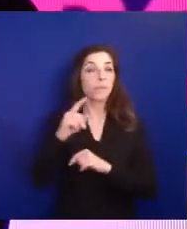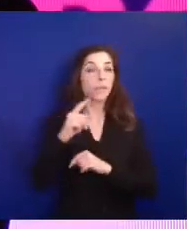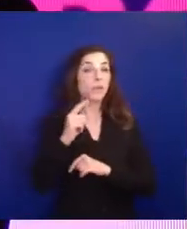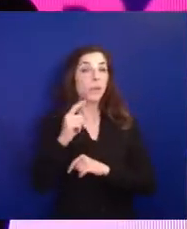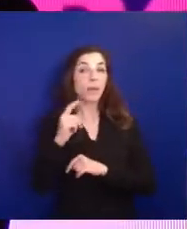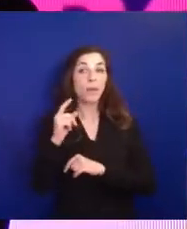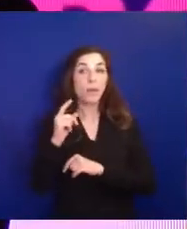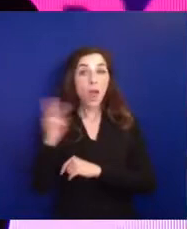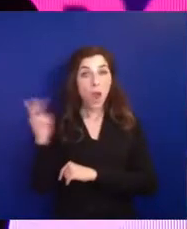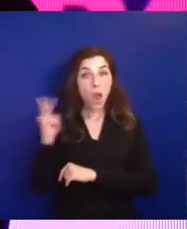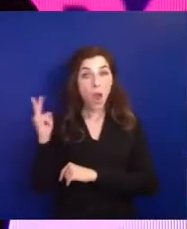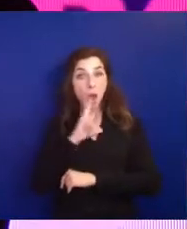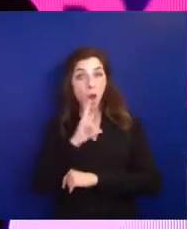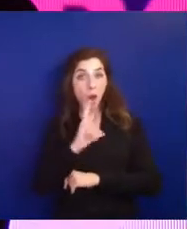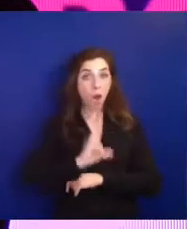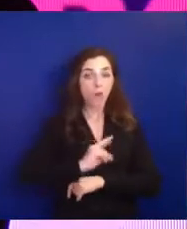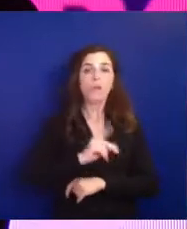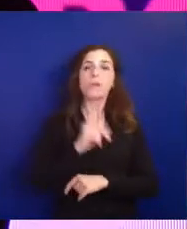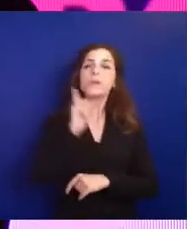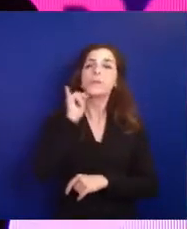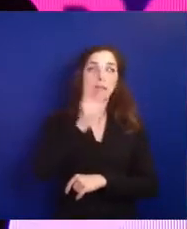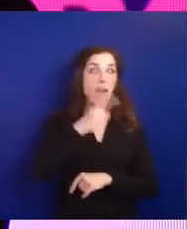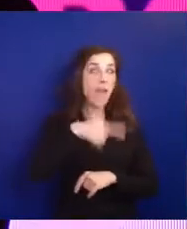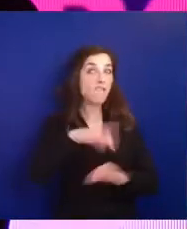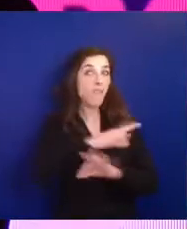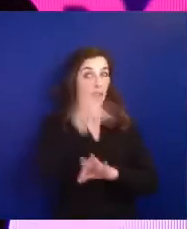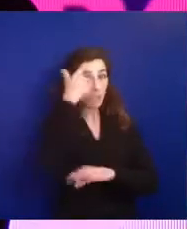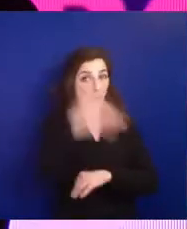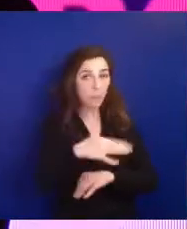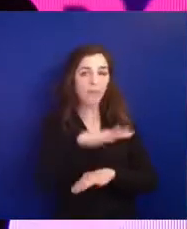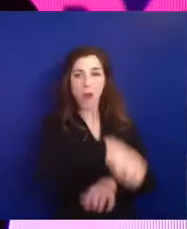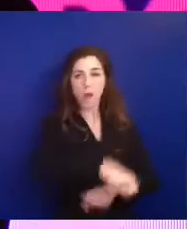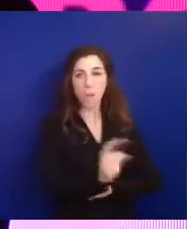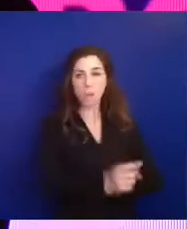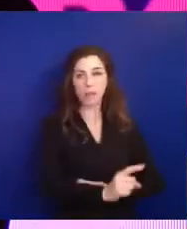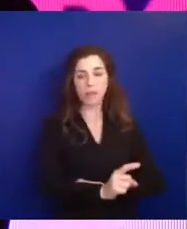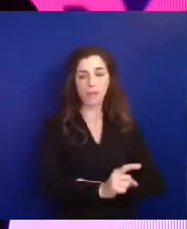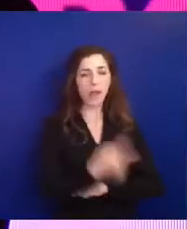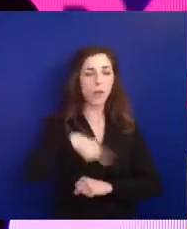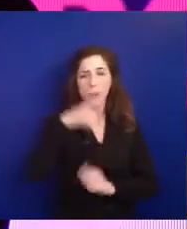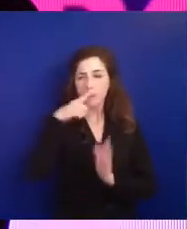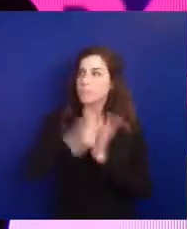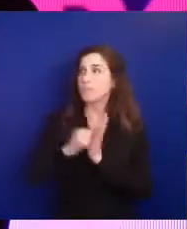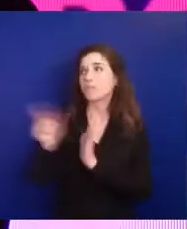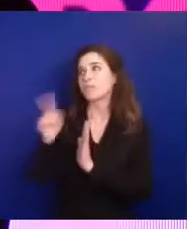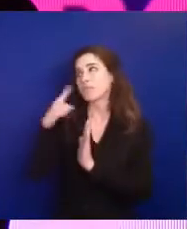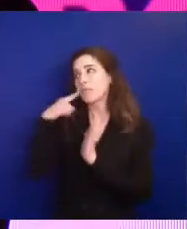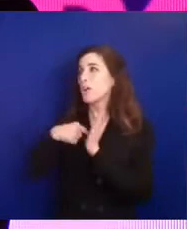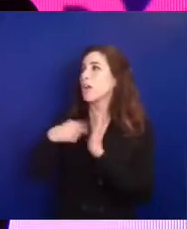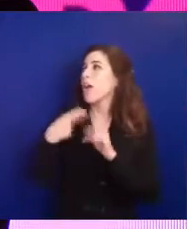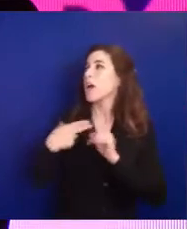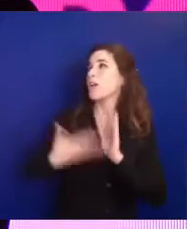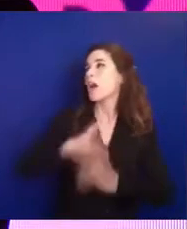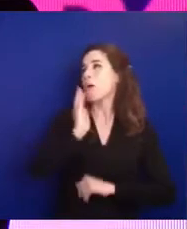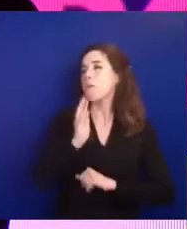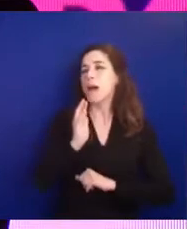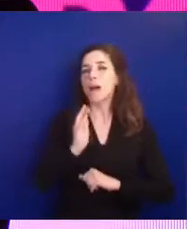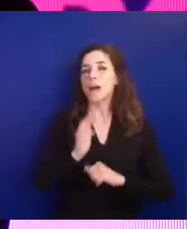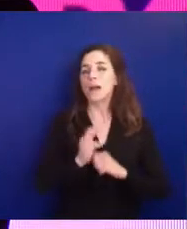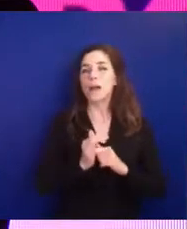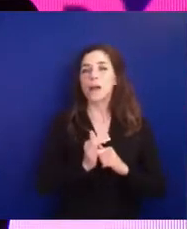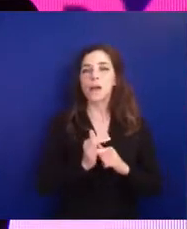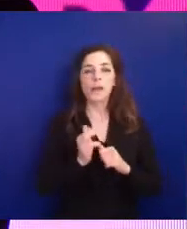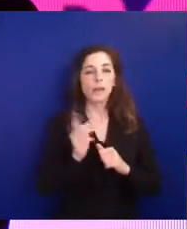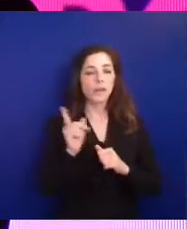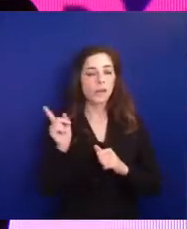ci avrebbero prese insistevamo volevamo tornare a roma ci spinsero